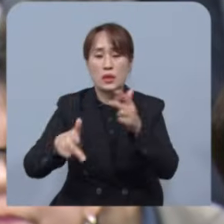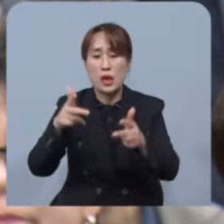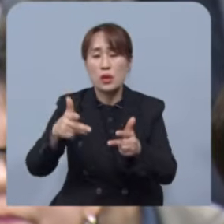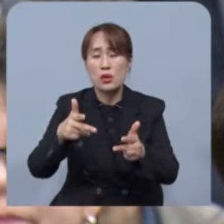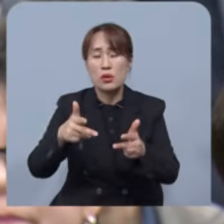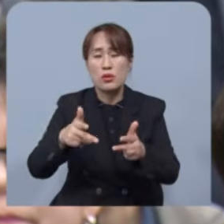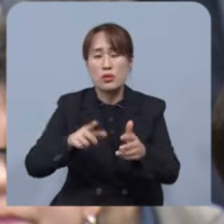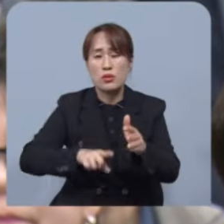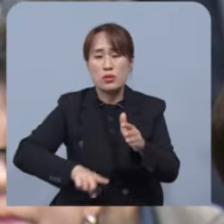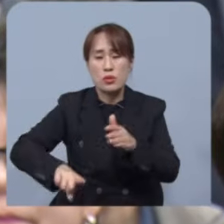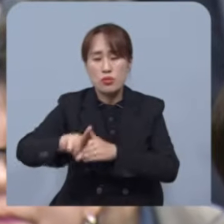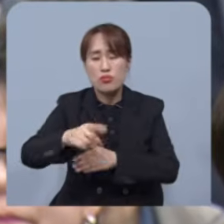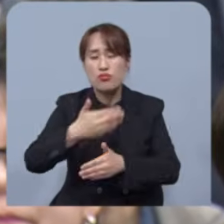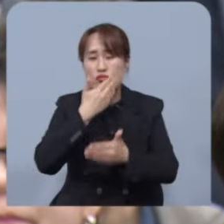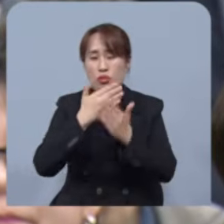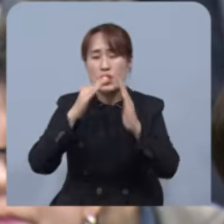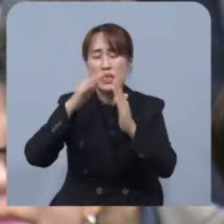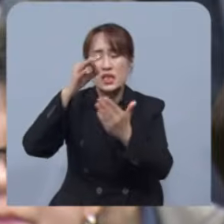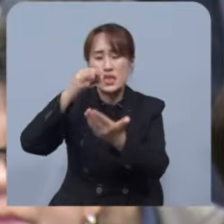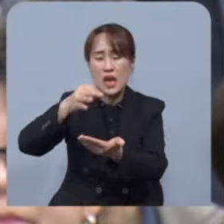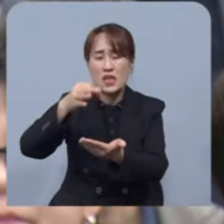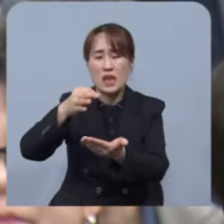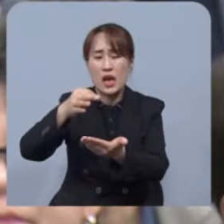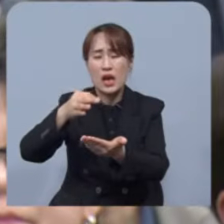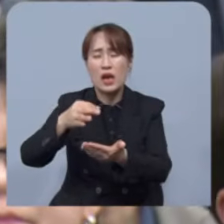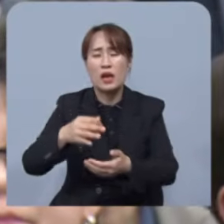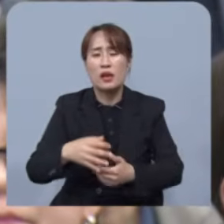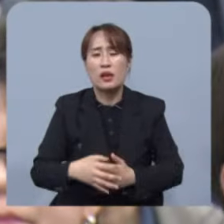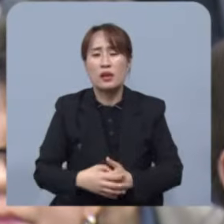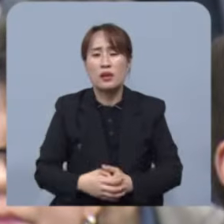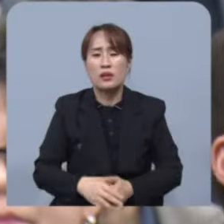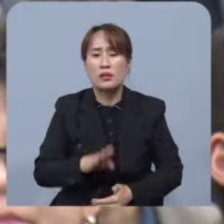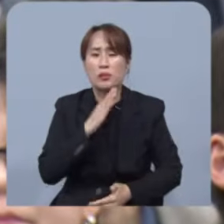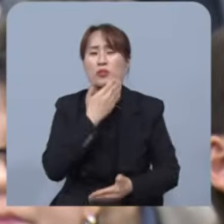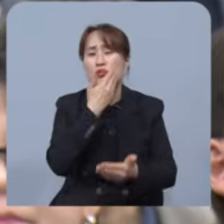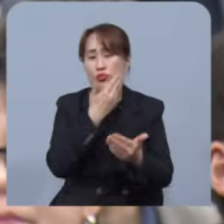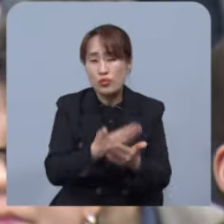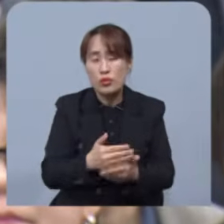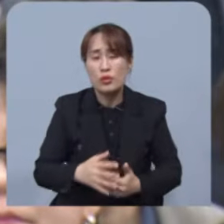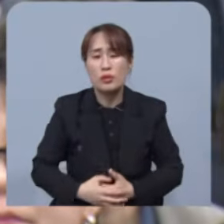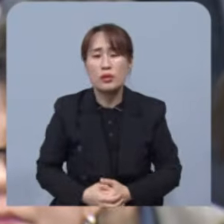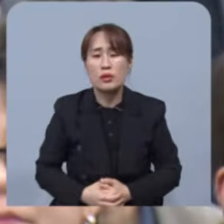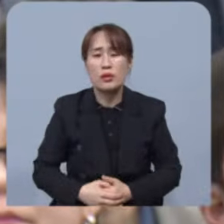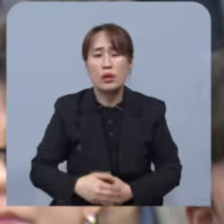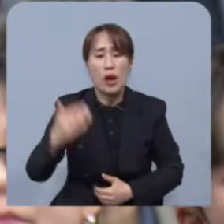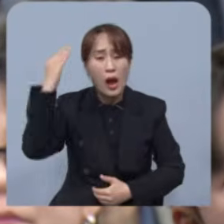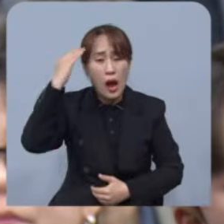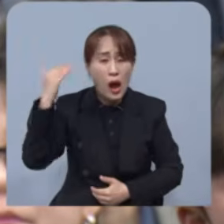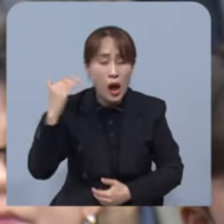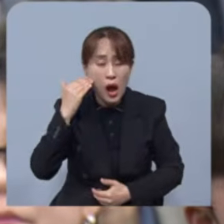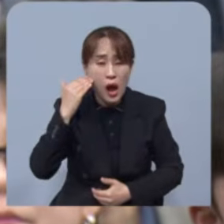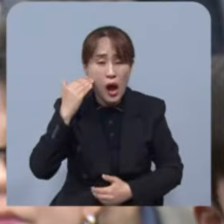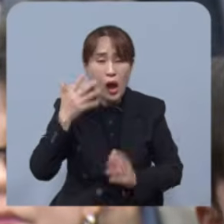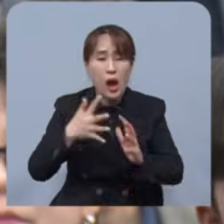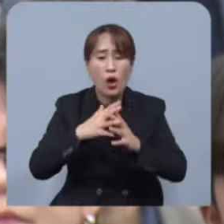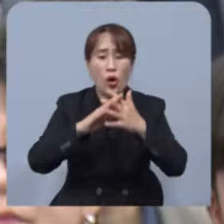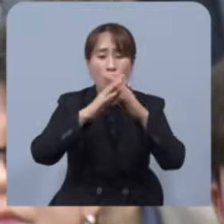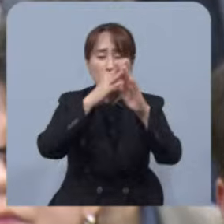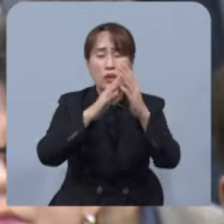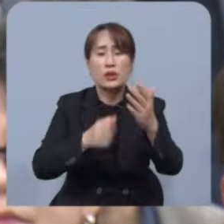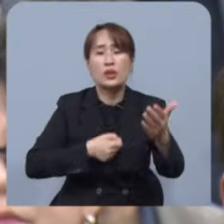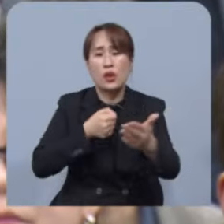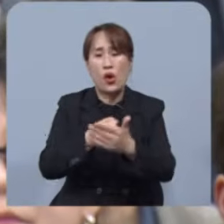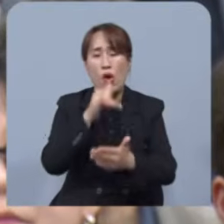산업자원의 전략자산화가 세계적인 이슈가 되면서 이제 우리나라도 이제 건설을 하기로